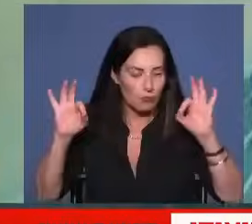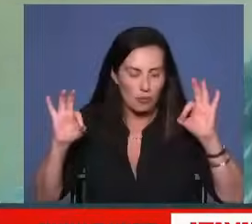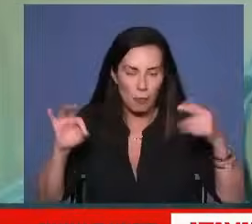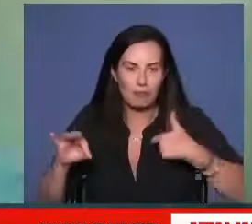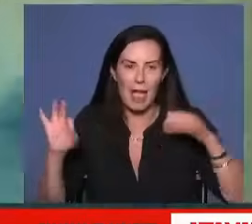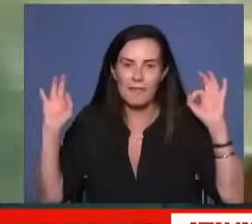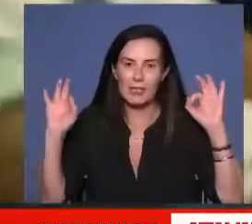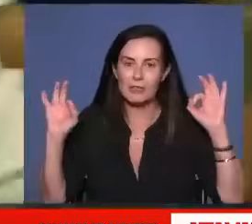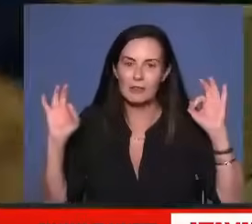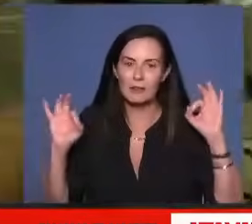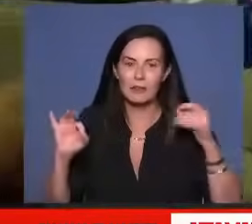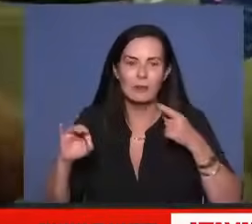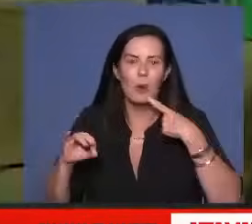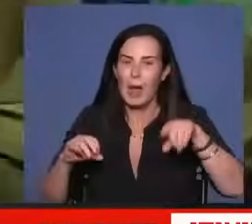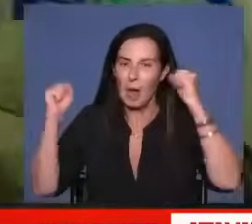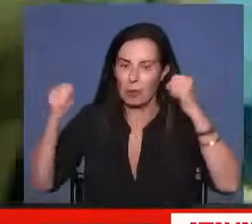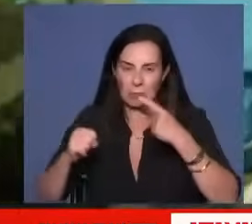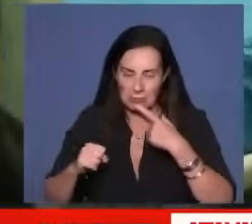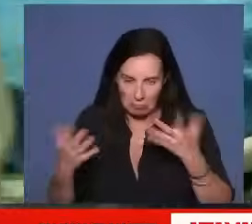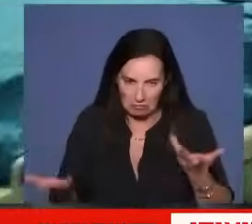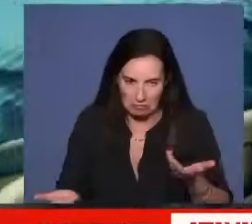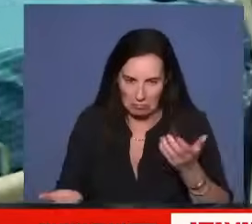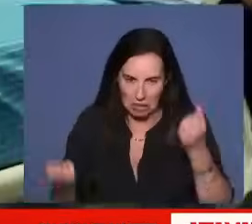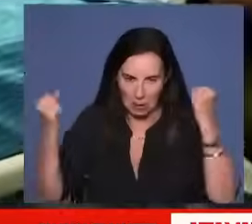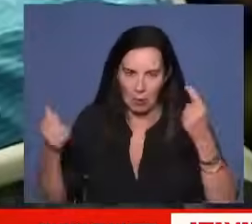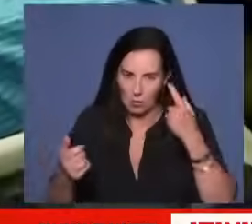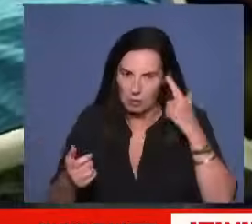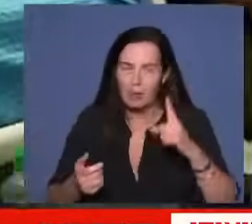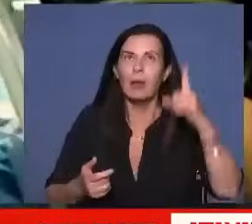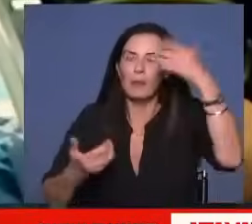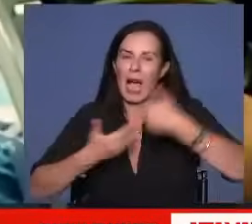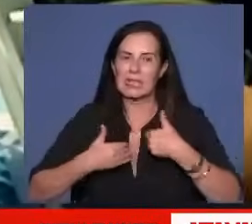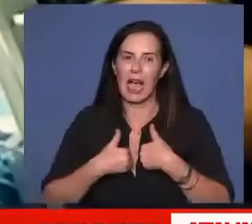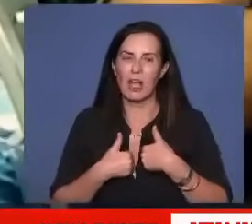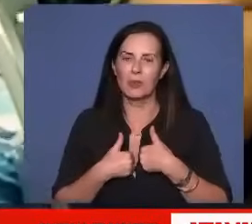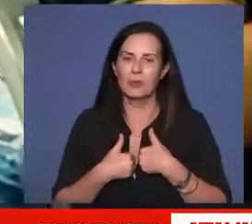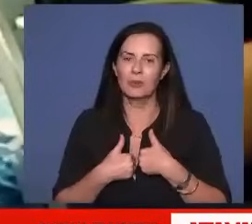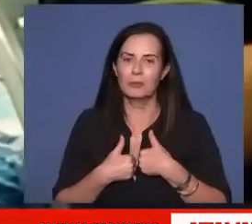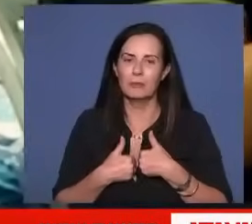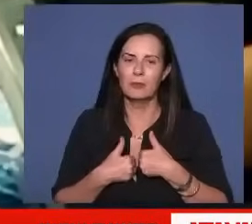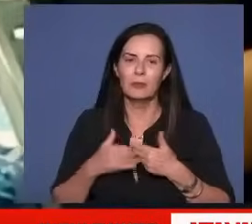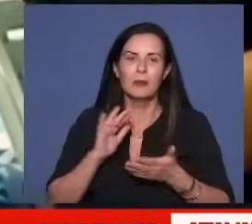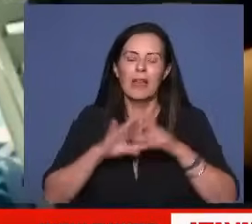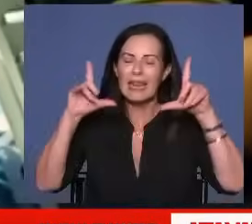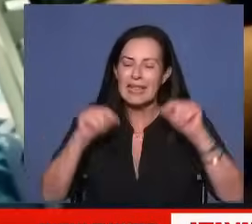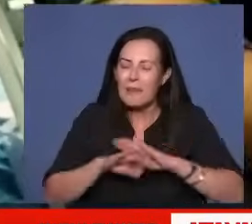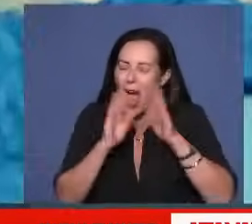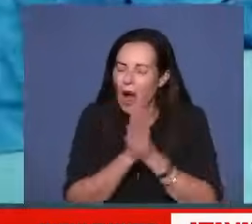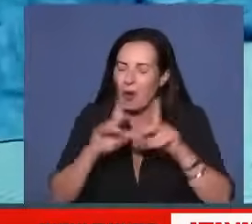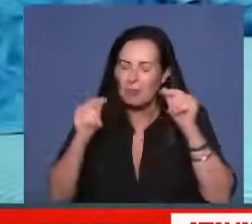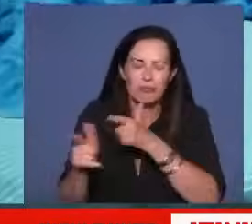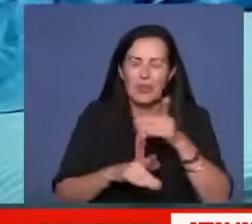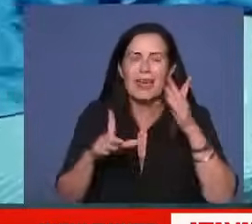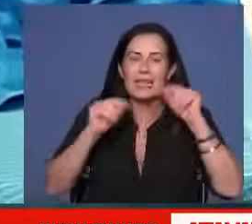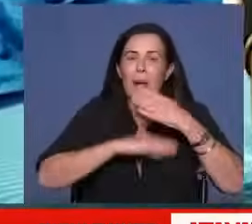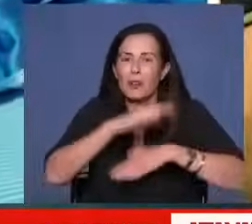אנשים אומרים איזה גיבורים אתם, אני אומר לעצמי, מה גיבורים? אתה יודע כמה סייעתא דשמיא היה לנו? נגמרנו כבר התחבושות, נגמרנו החיטיים.